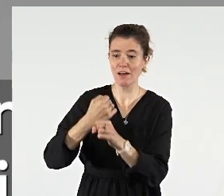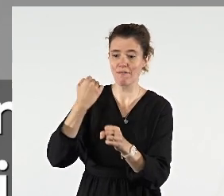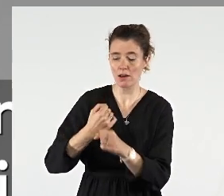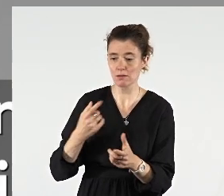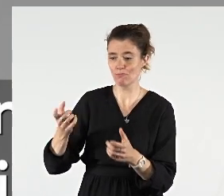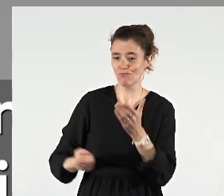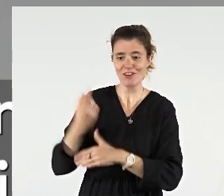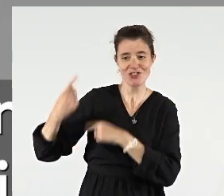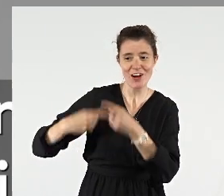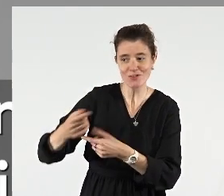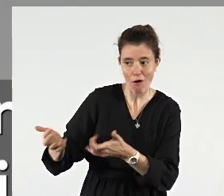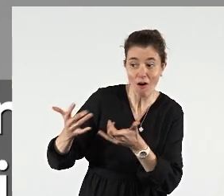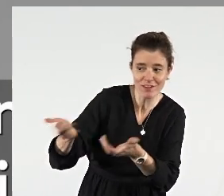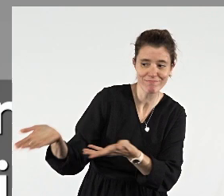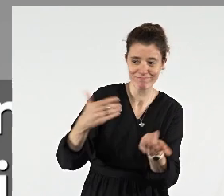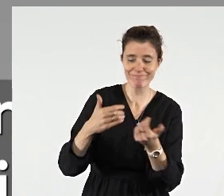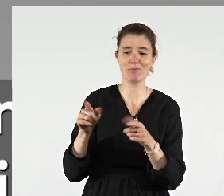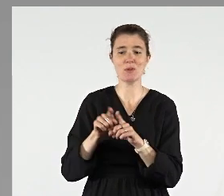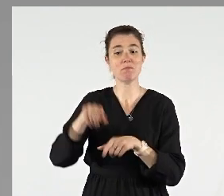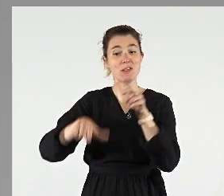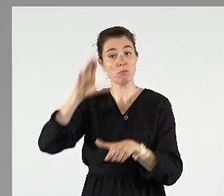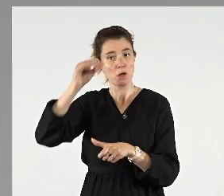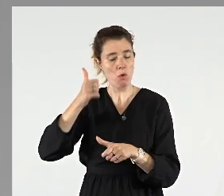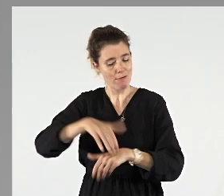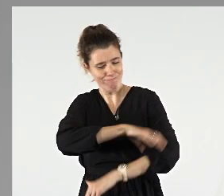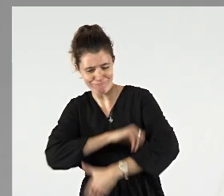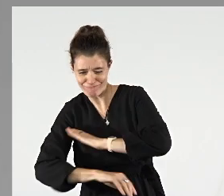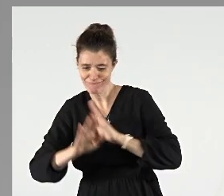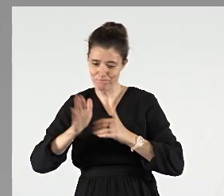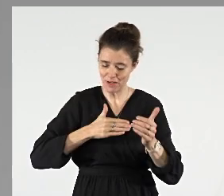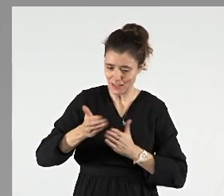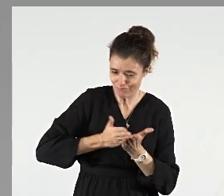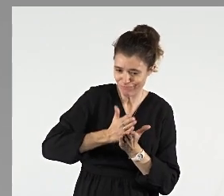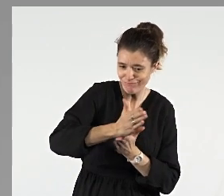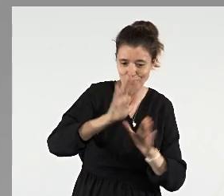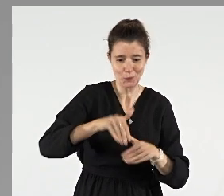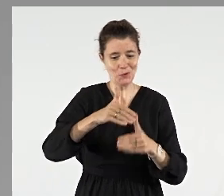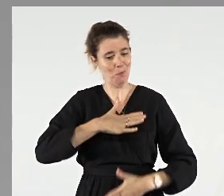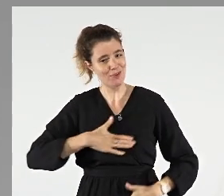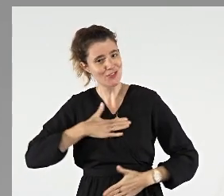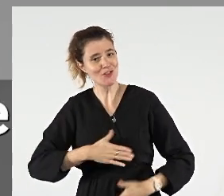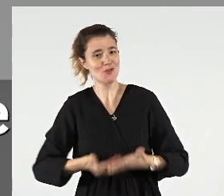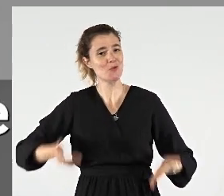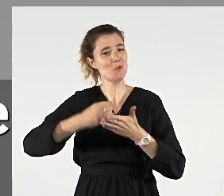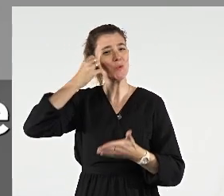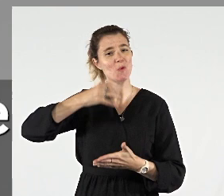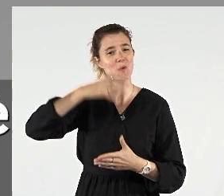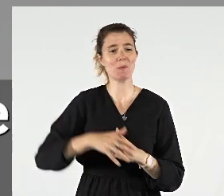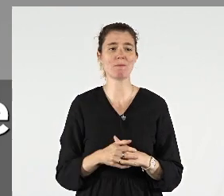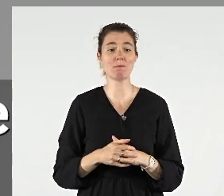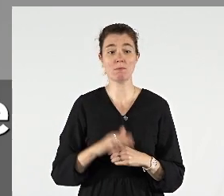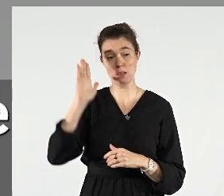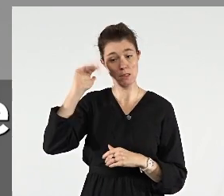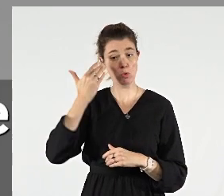et donner envie aux professionnels d'investir leur métier et de continuer à prendre plaisir dans leur quotidien professionnel. C'est la raison pour laquelle